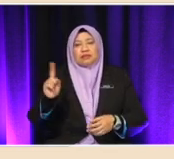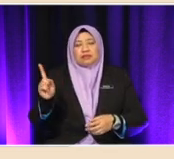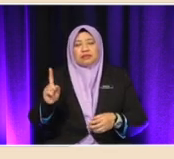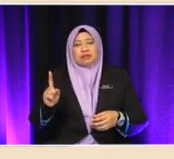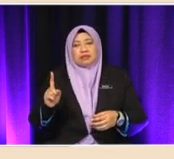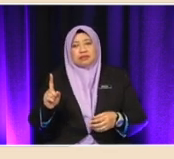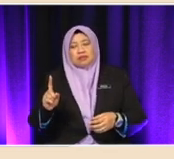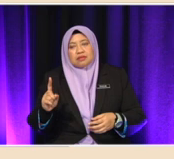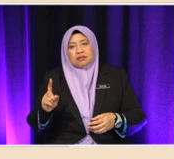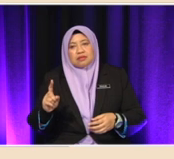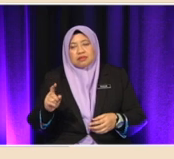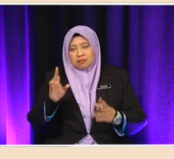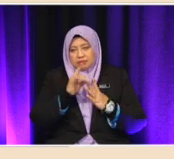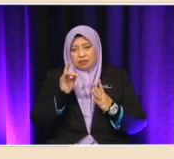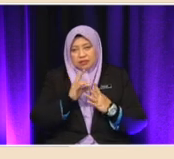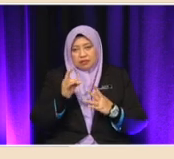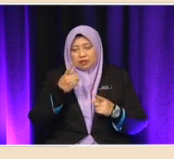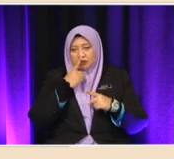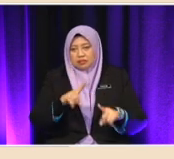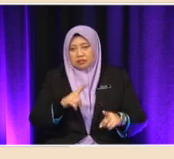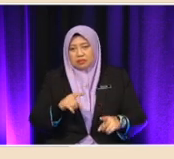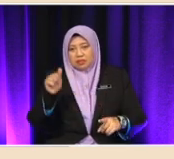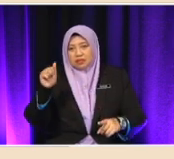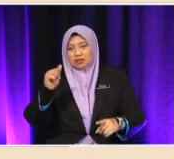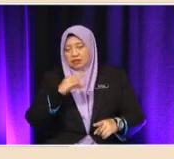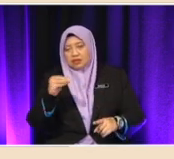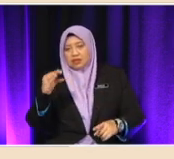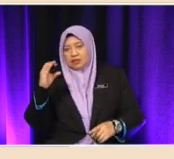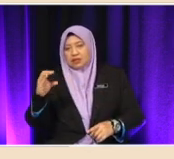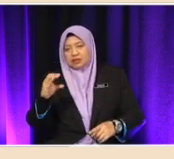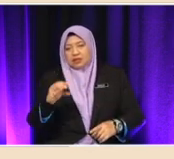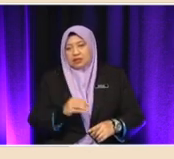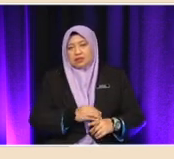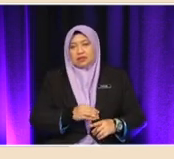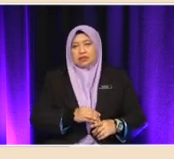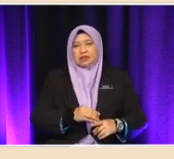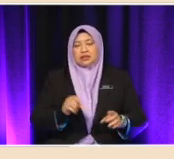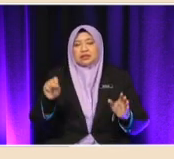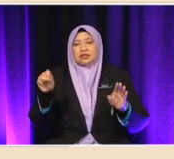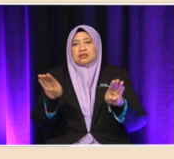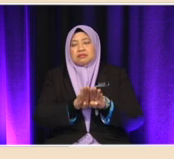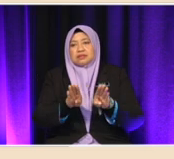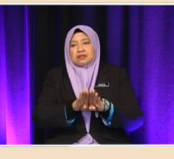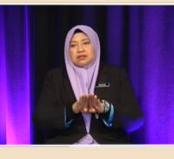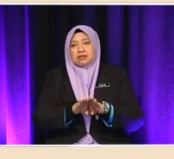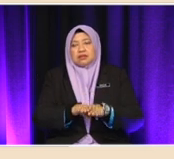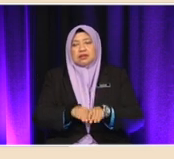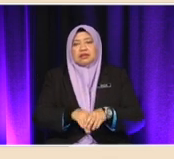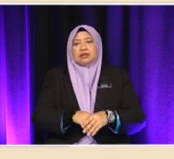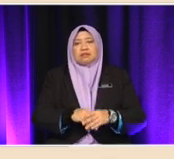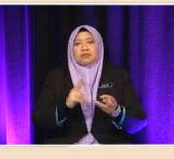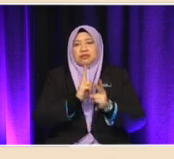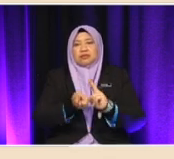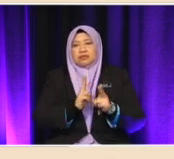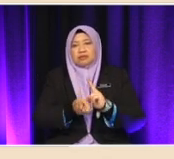untuk pilihan jawaban e dan pilihan jawaban si kita panggilkan sebagai berlakunya perubahan